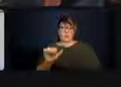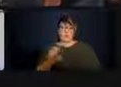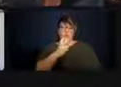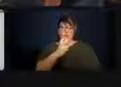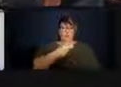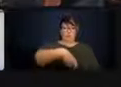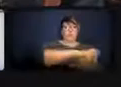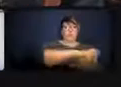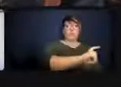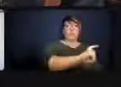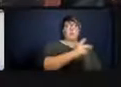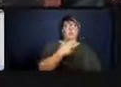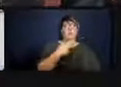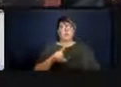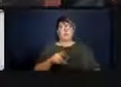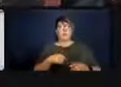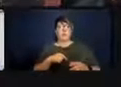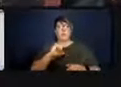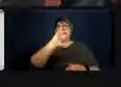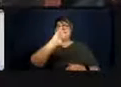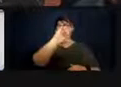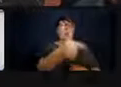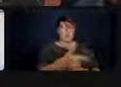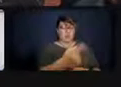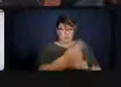ويسترن. كل هذه المدارس طبعا